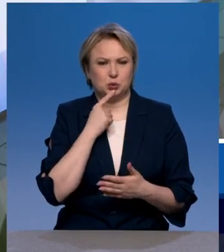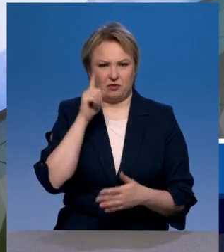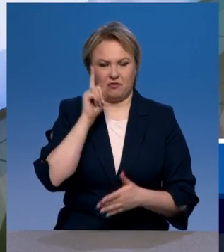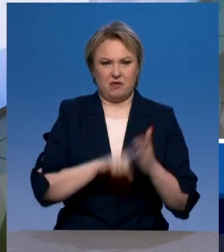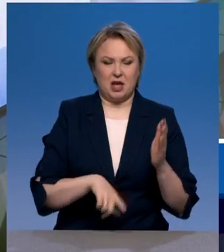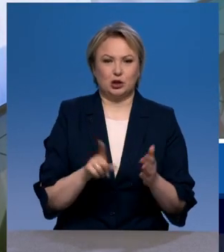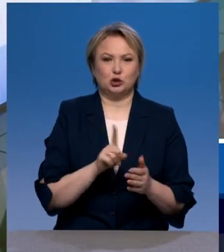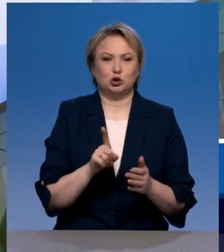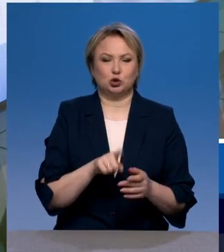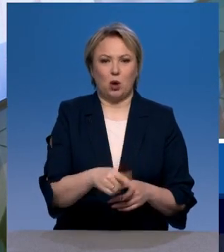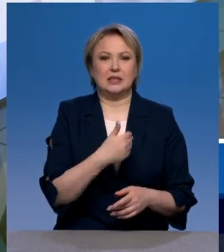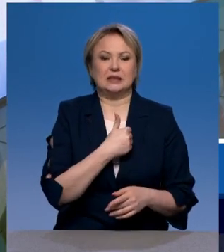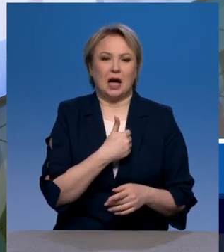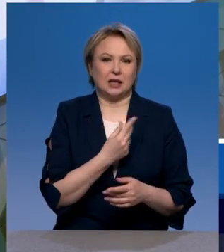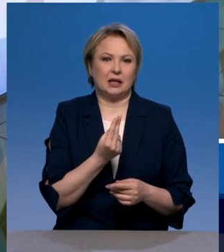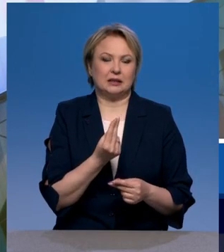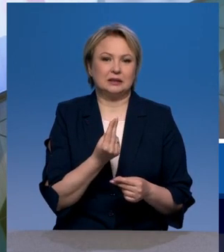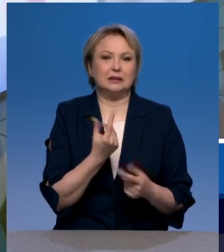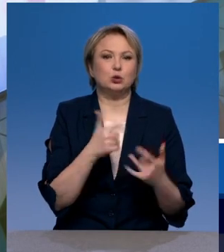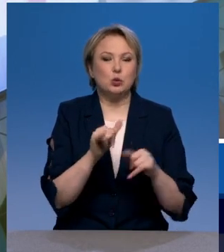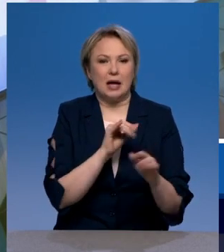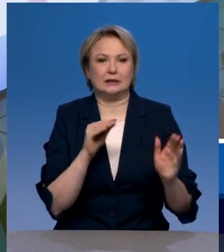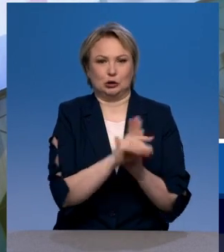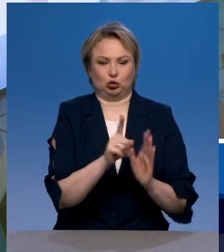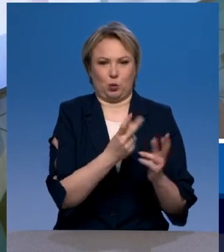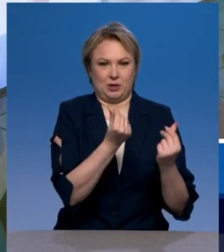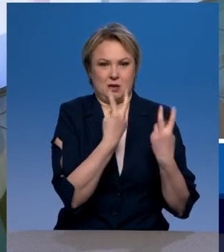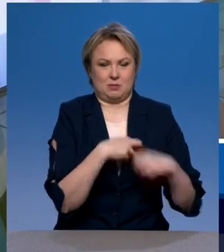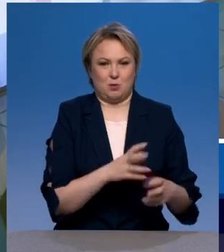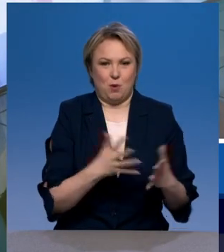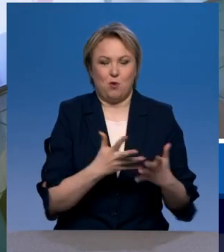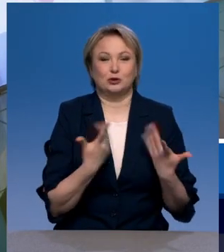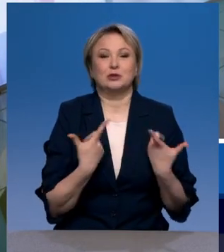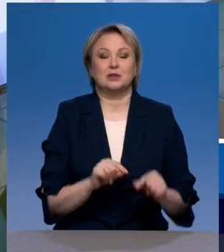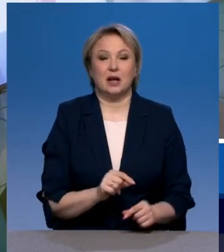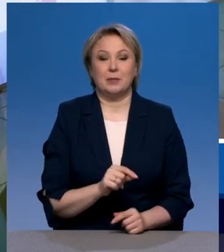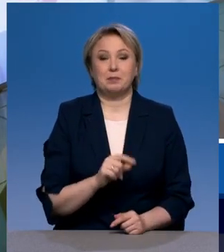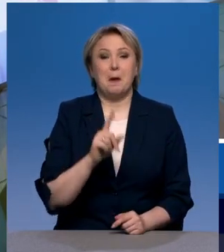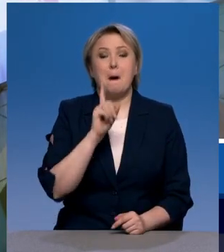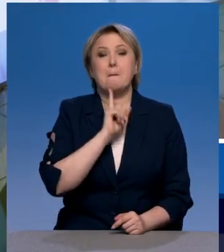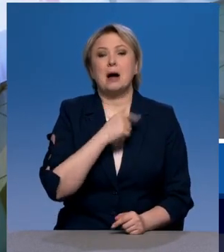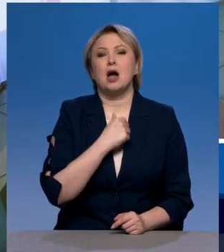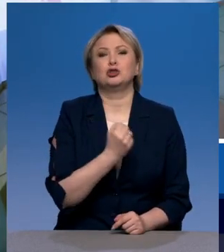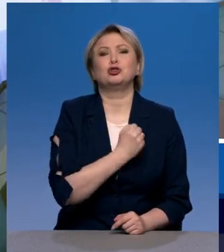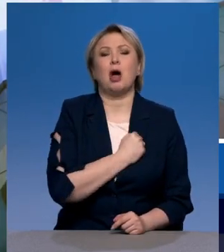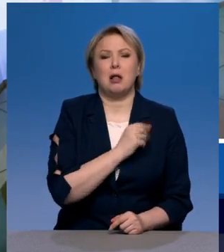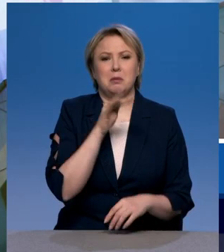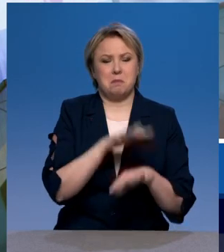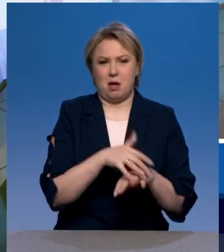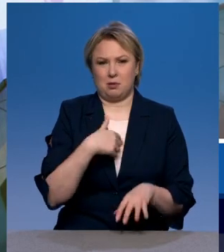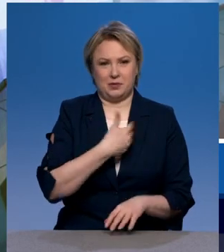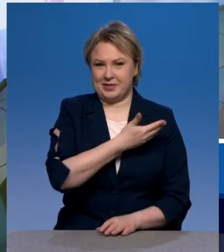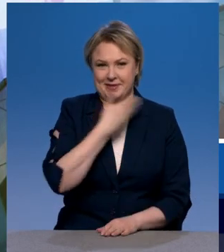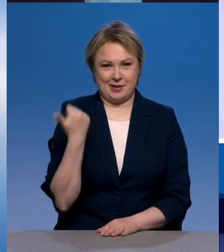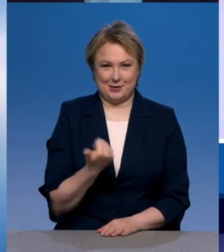каких-то для нас. Ну, пока я вот от жалости к банкам не заплакал. И больше того, мы с вами видим, что